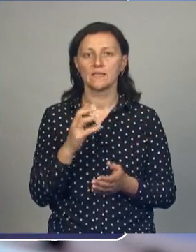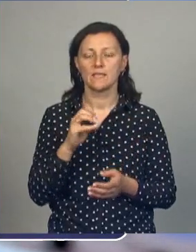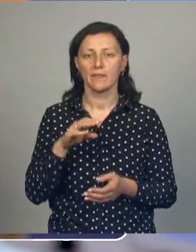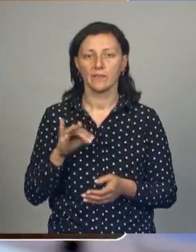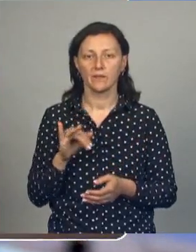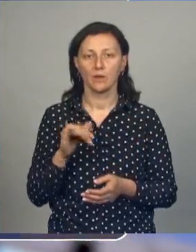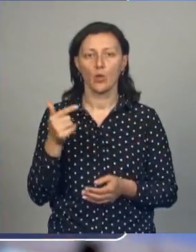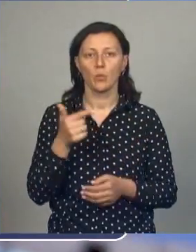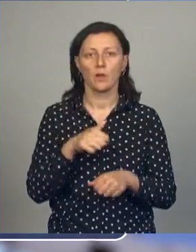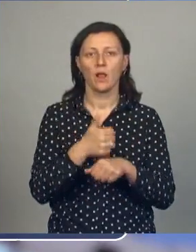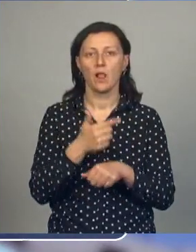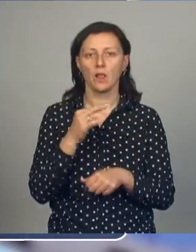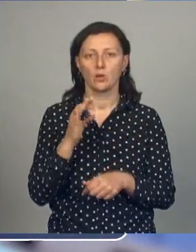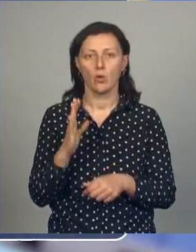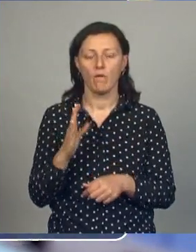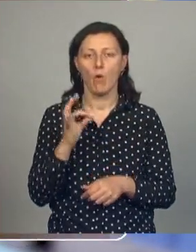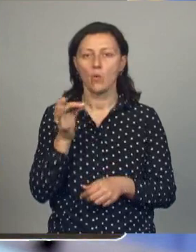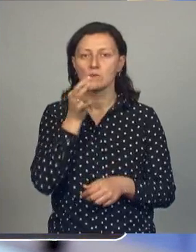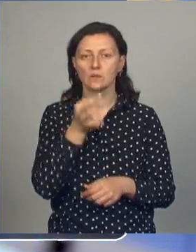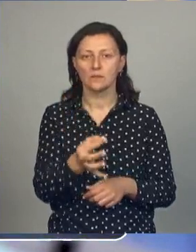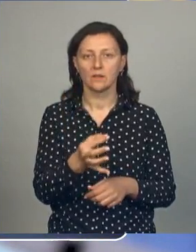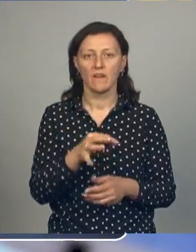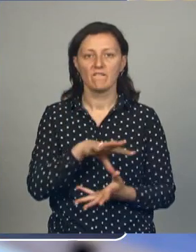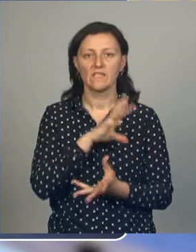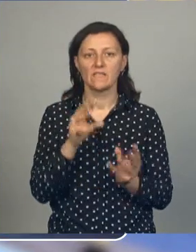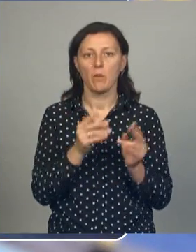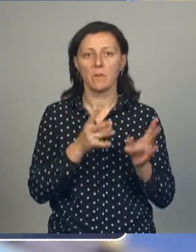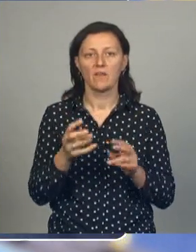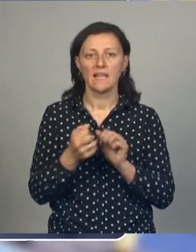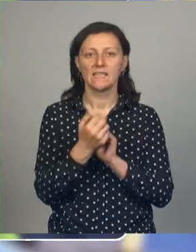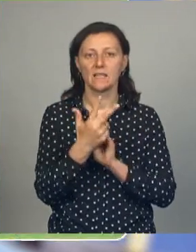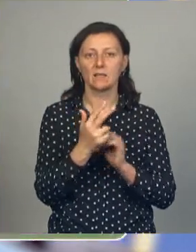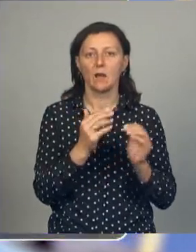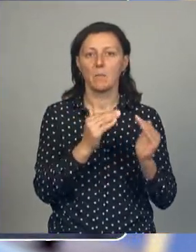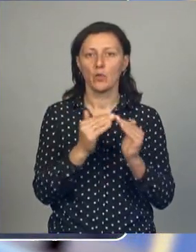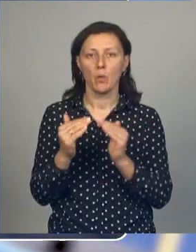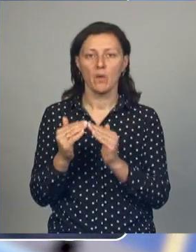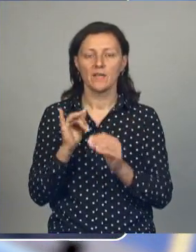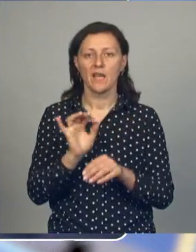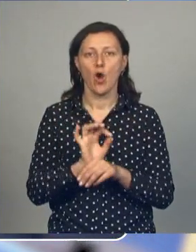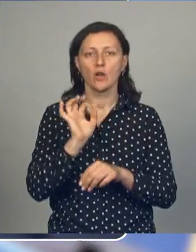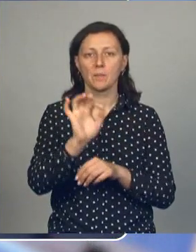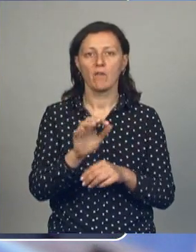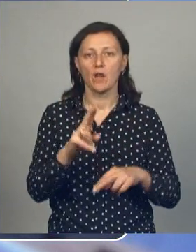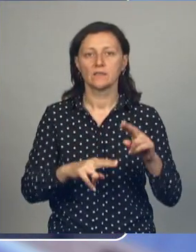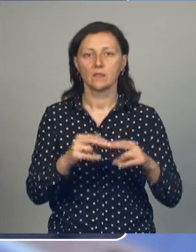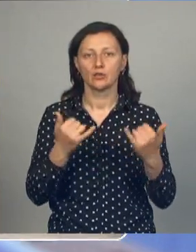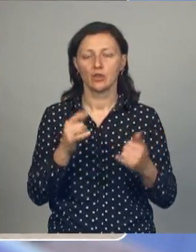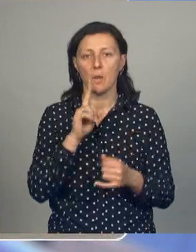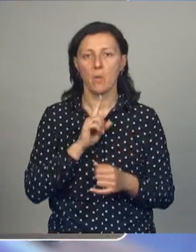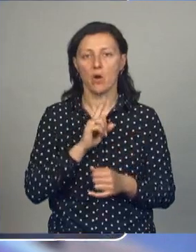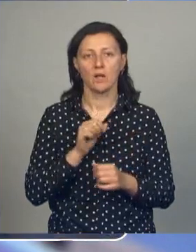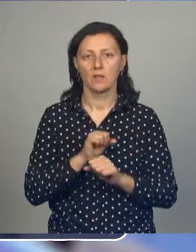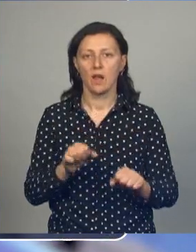губернатора вячеслав гладков он отметил что всего повреждено 13 построек и отправлять туда об строители сейчас большой